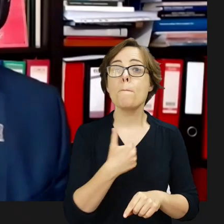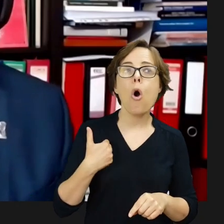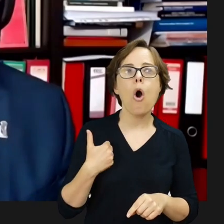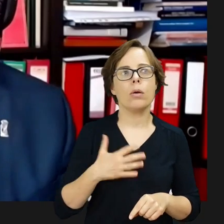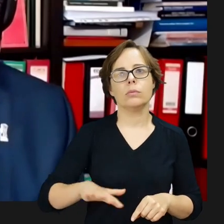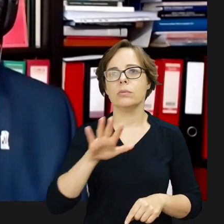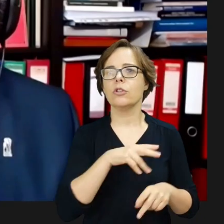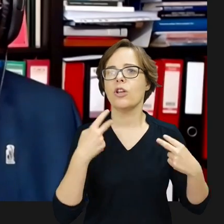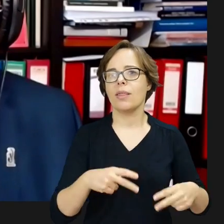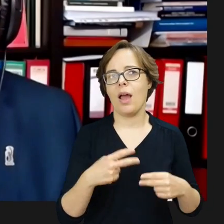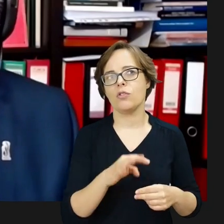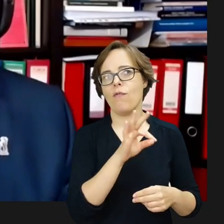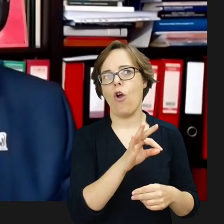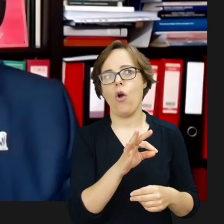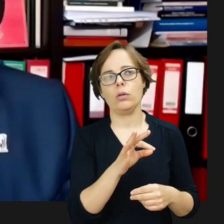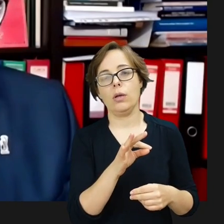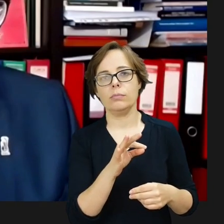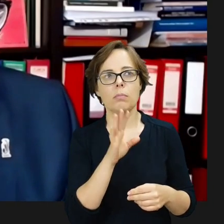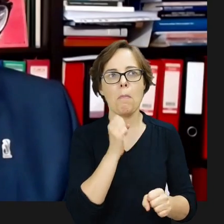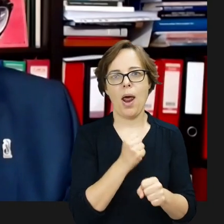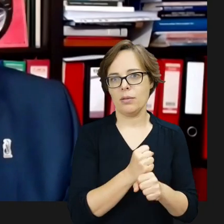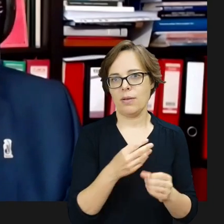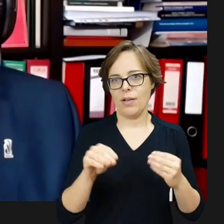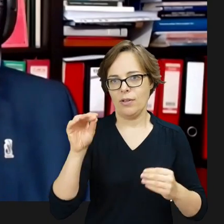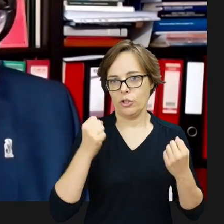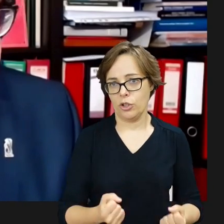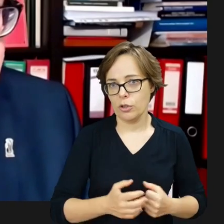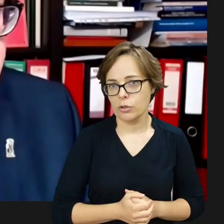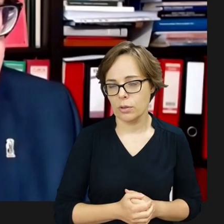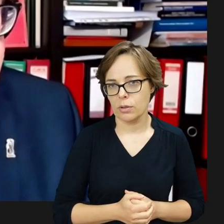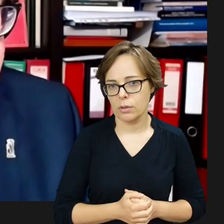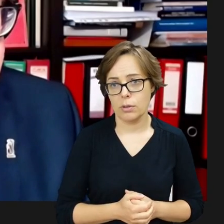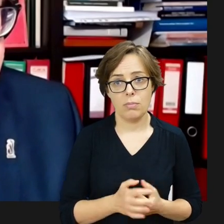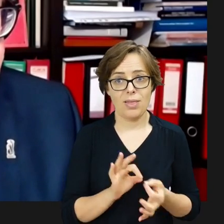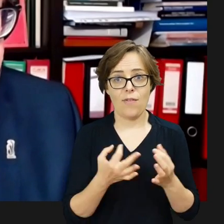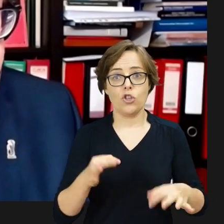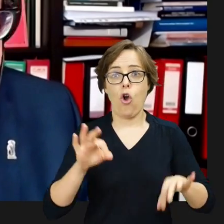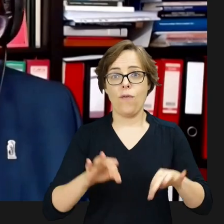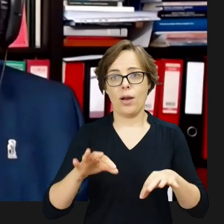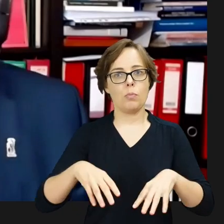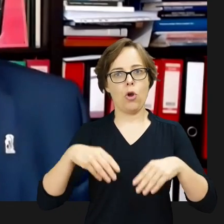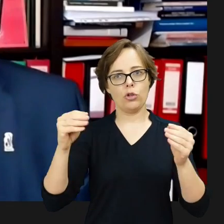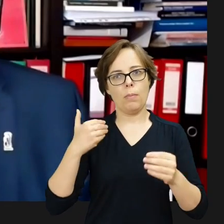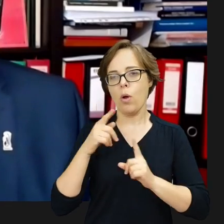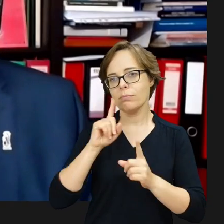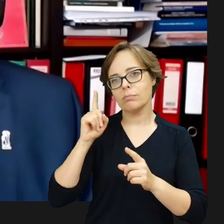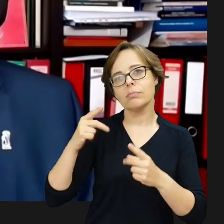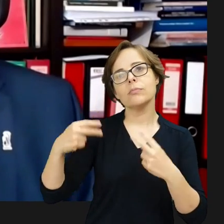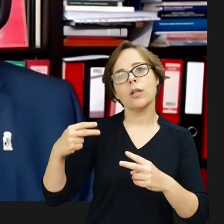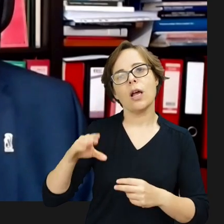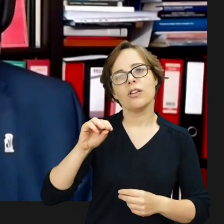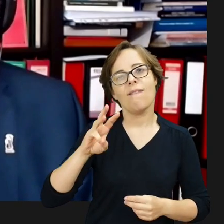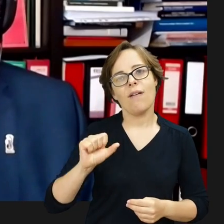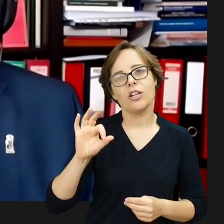zresztą zaczynaliśmy dzisiejszą naszą konferencję od rozmowy z panią redaktor Ewą Siedlecką, która